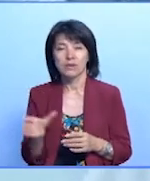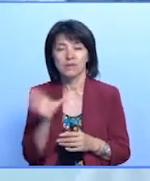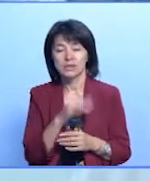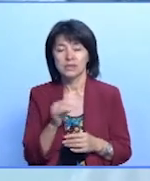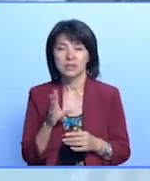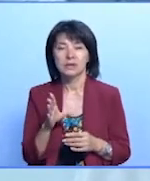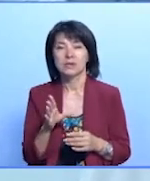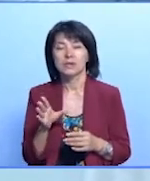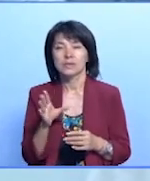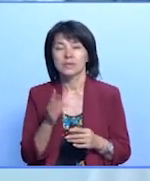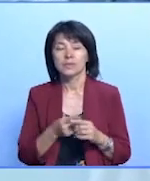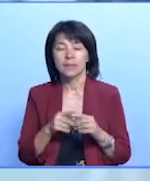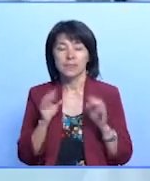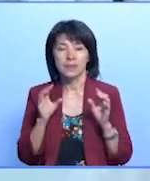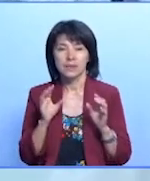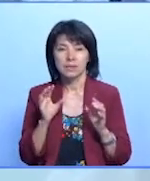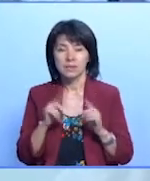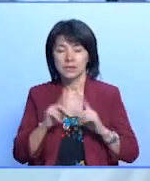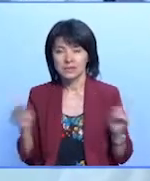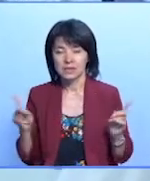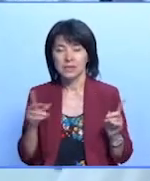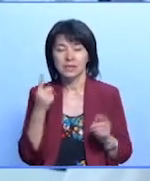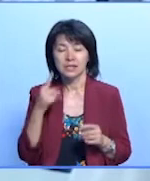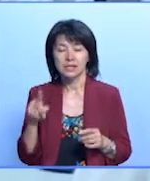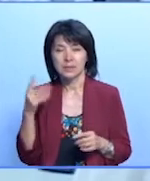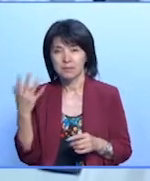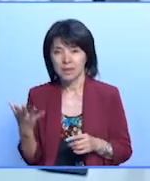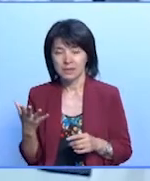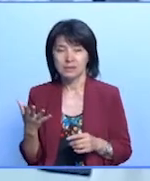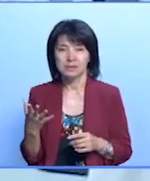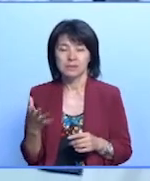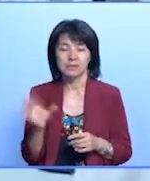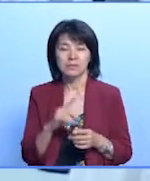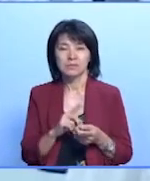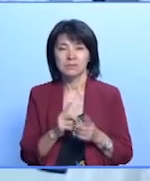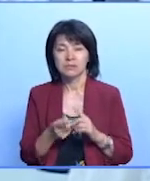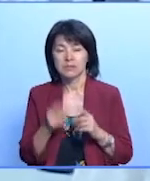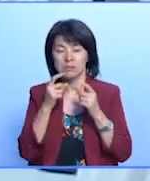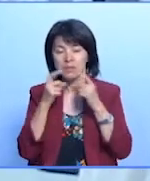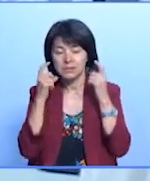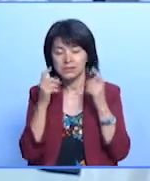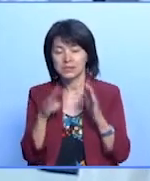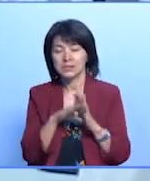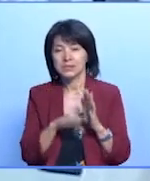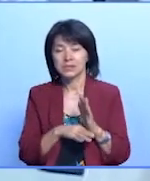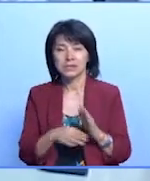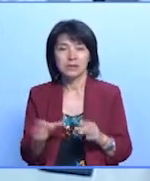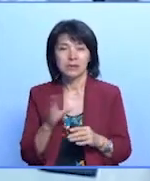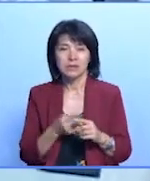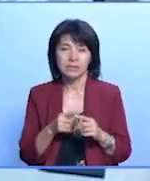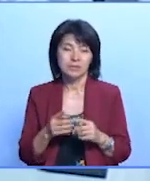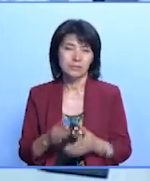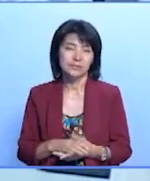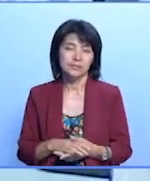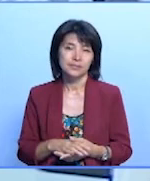соблюдены. Между услугополучателями расстояние 1-1.5 метра соблюдается. Соблюдается масочный режим как услугополучателями, так